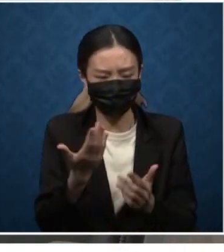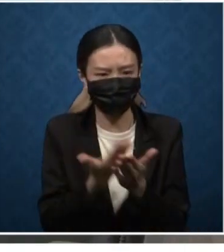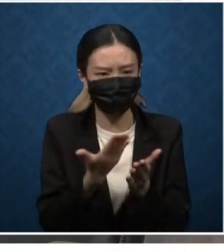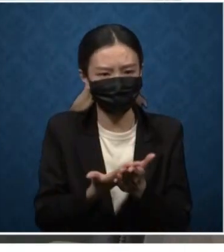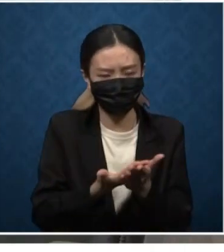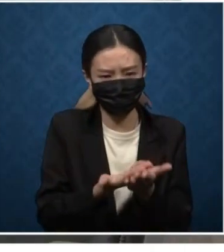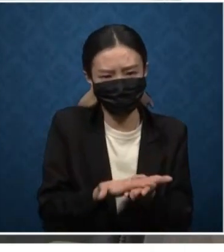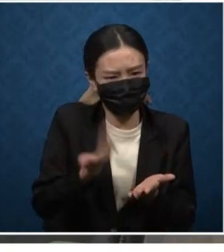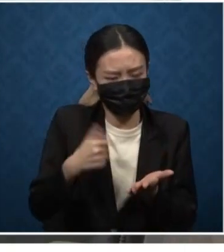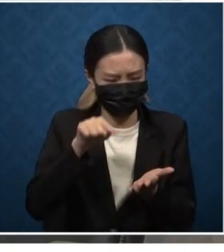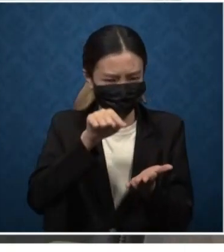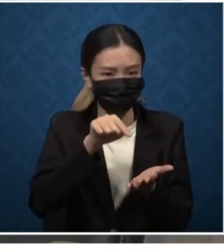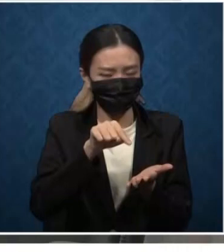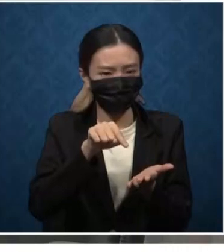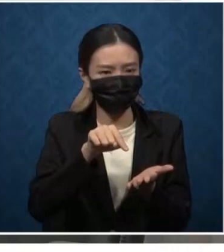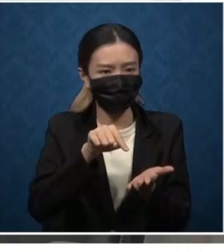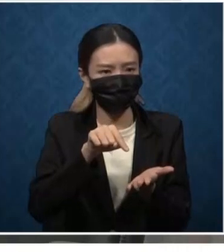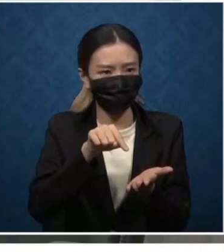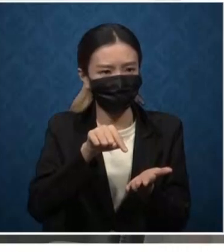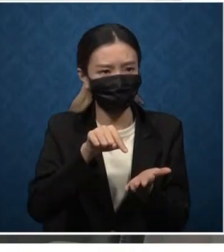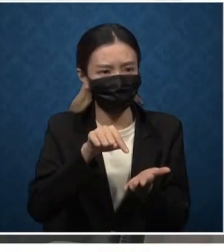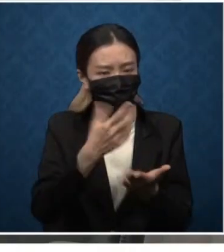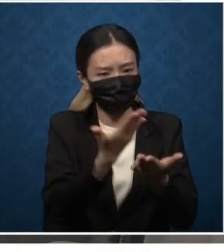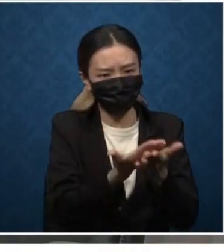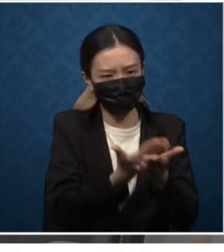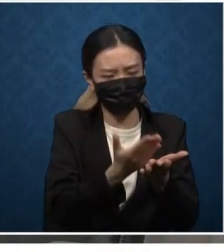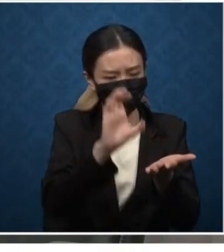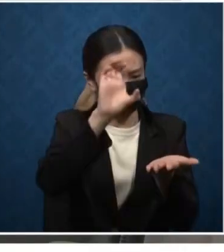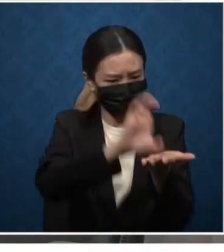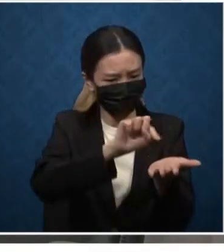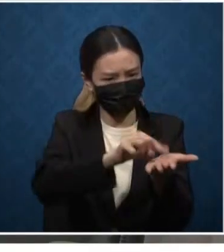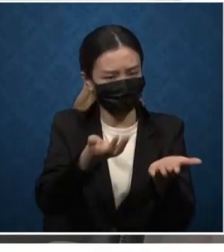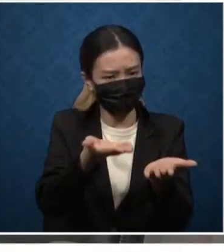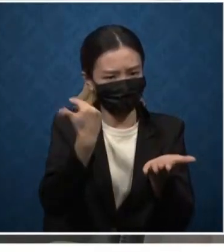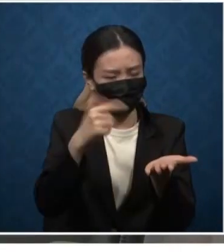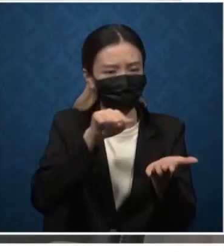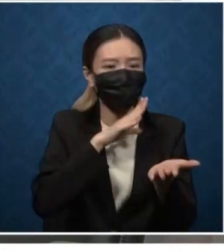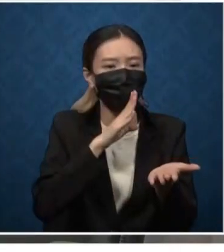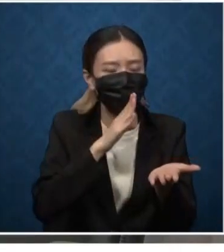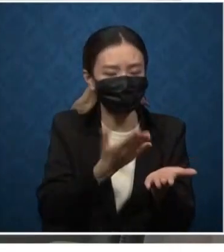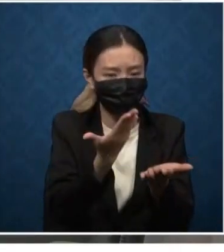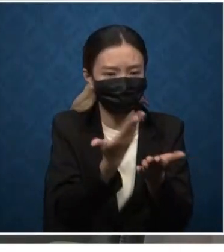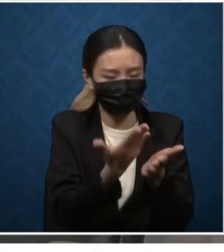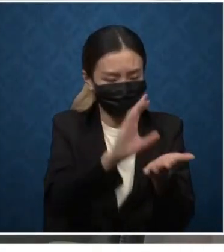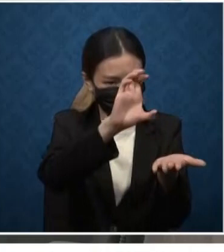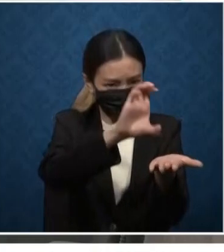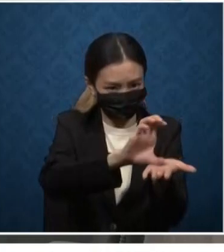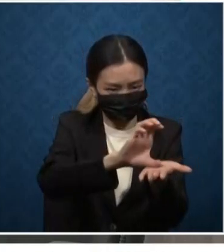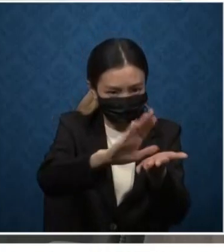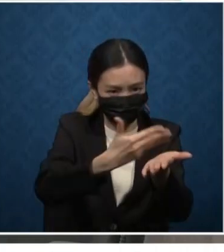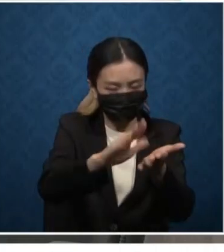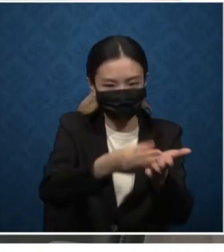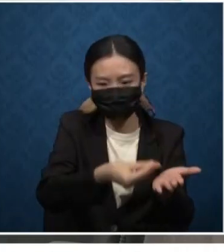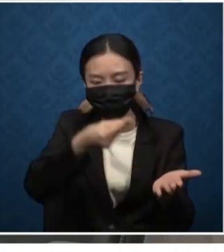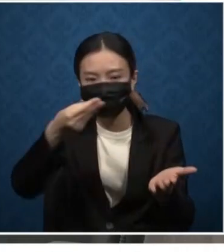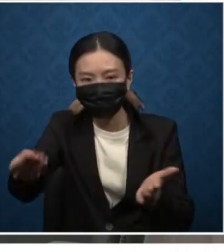ก็เงินคณะกรรมการบอร์ดใหญ่ก็เยอะในส่วนนี้ถ้าเราจะตัดทอนเหลือส่วนนี้เอาเงินส่วนนี้ไปให้กับนักเรียน